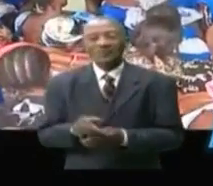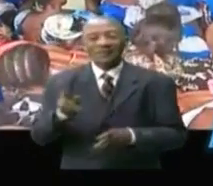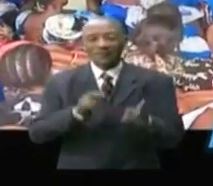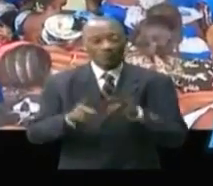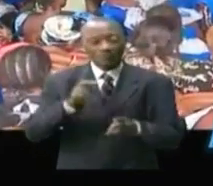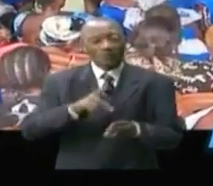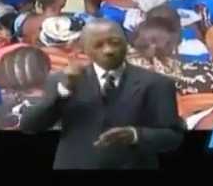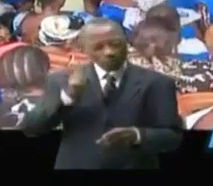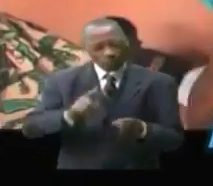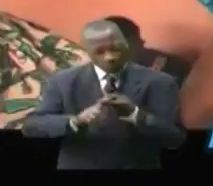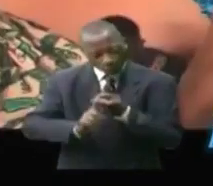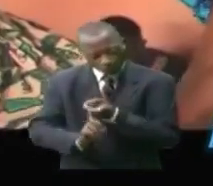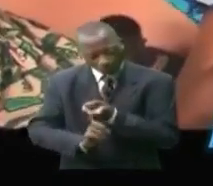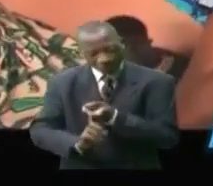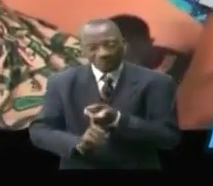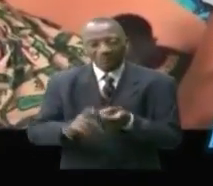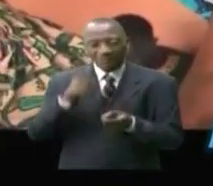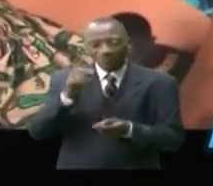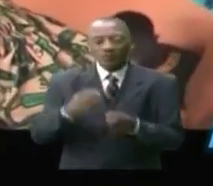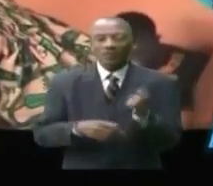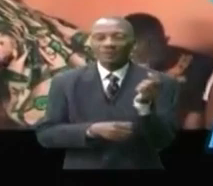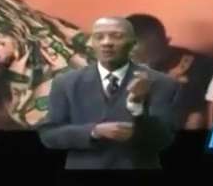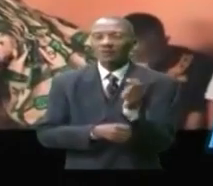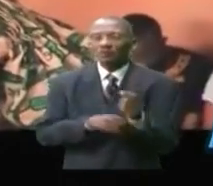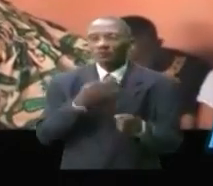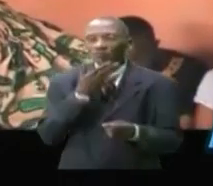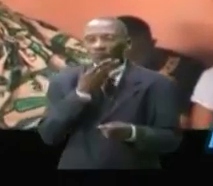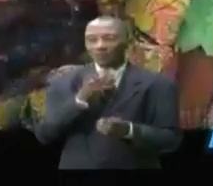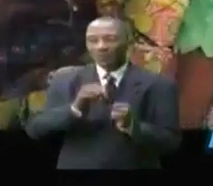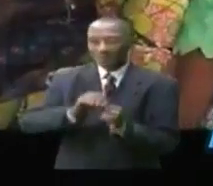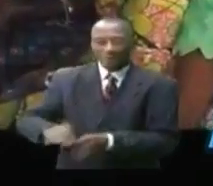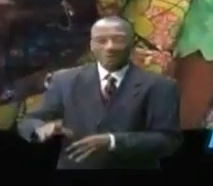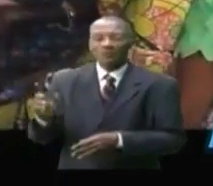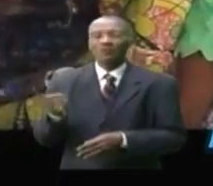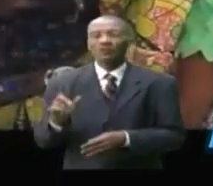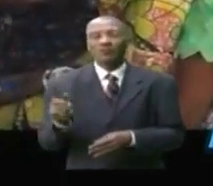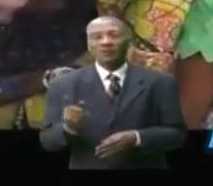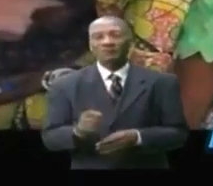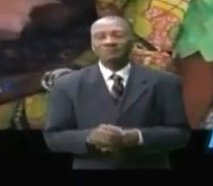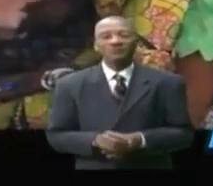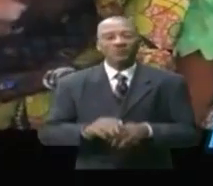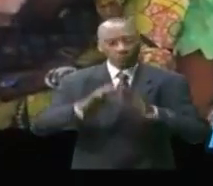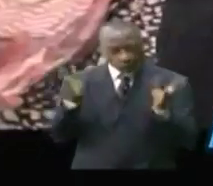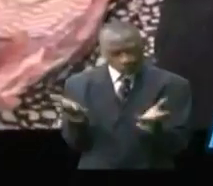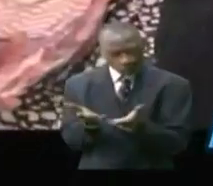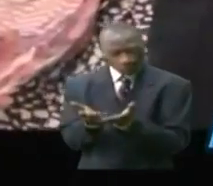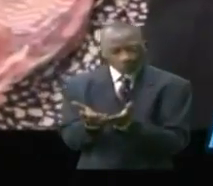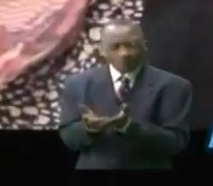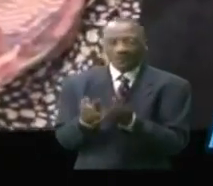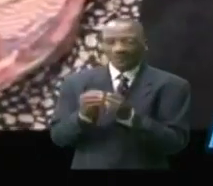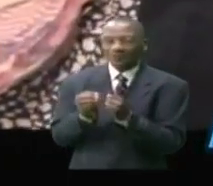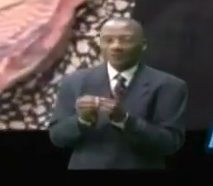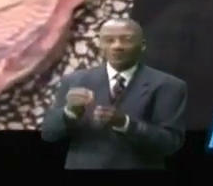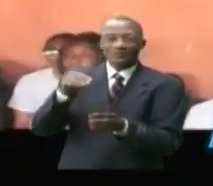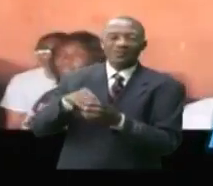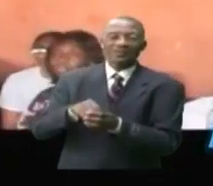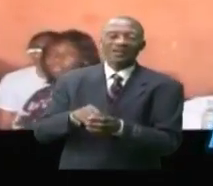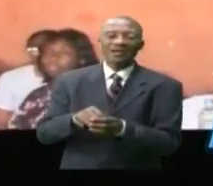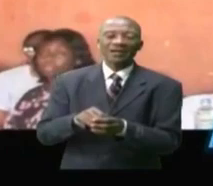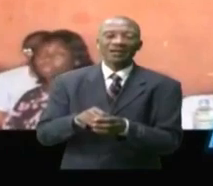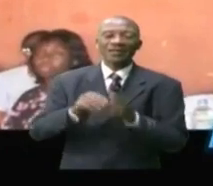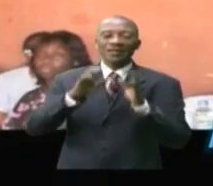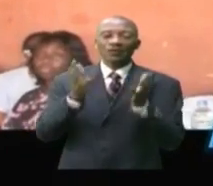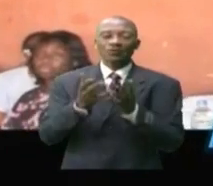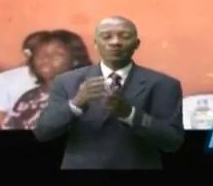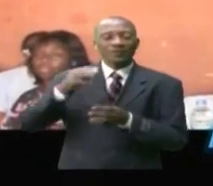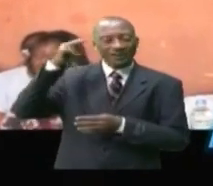2000 femmes ayant bénéficié de cette évangélisation à la paroisse Cœur Immaculé de Marie, non loin du marché de la liberté. Selon